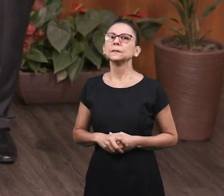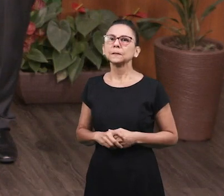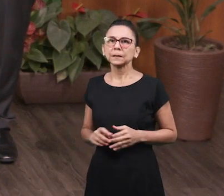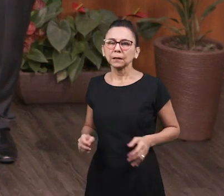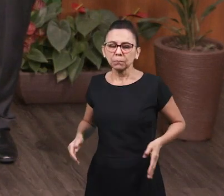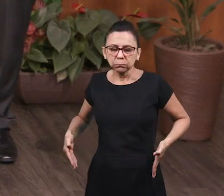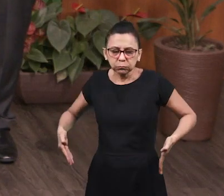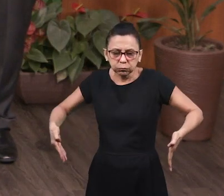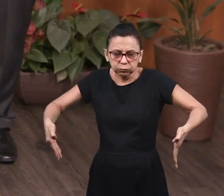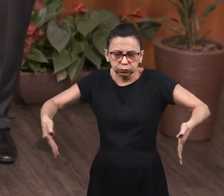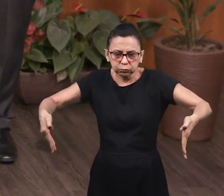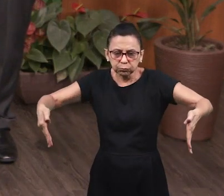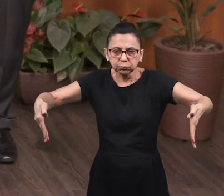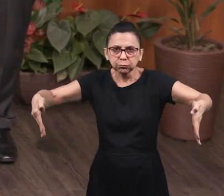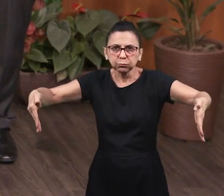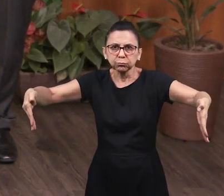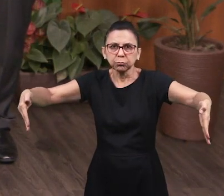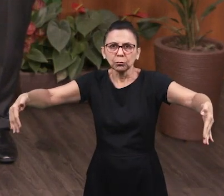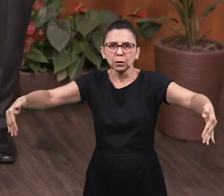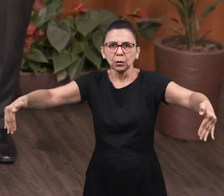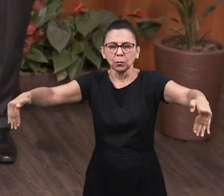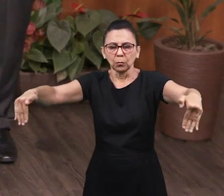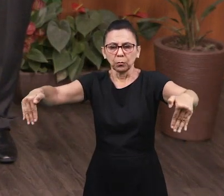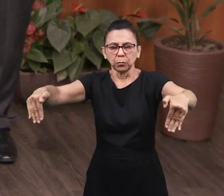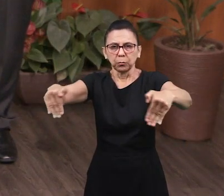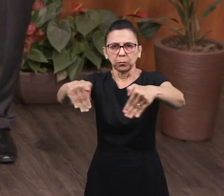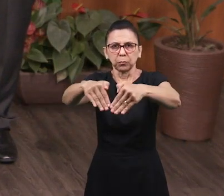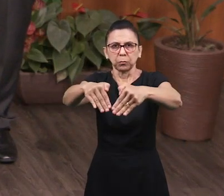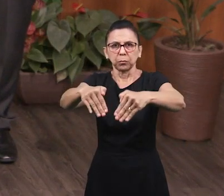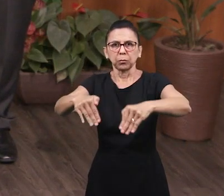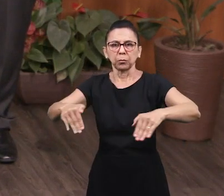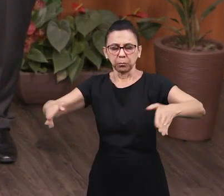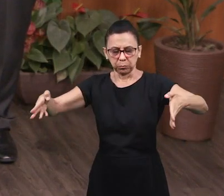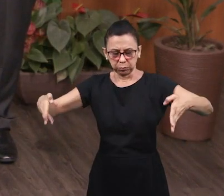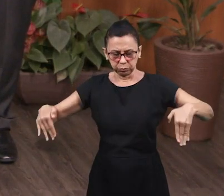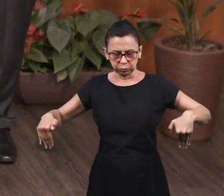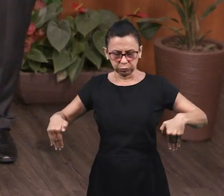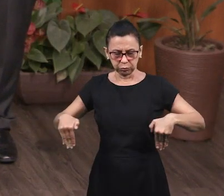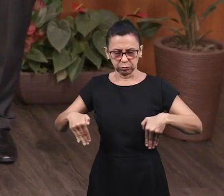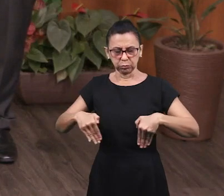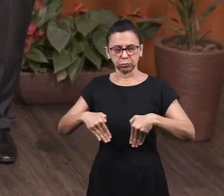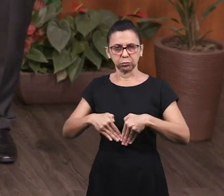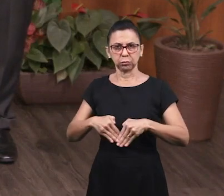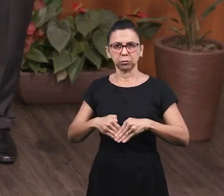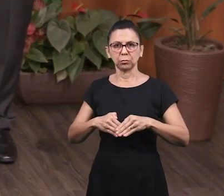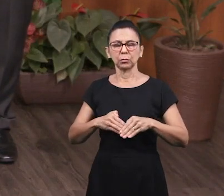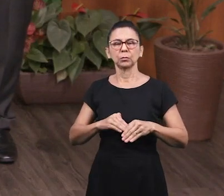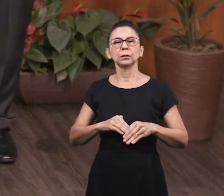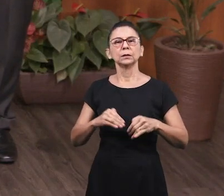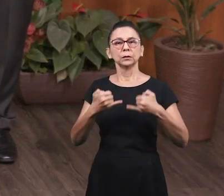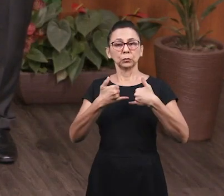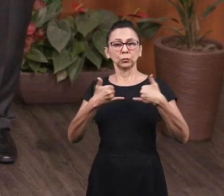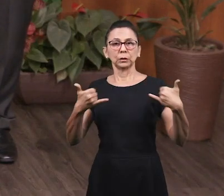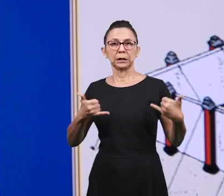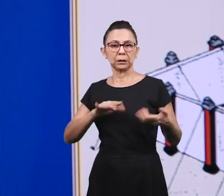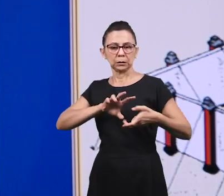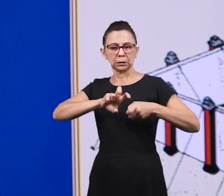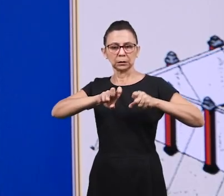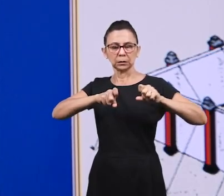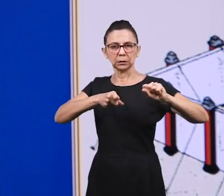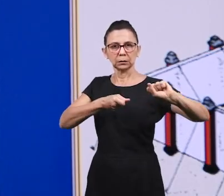marchaient à l'intérieur de ce mur de lin, de fin lin